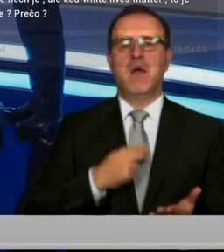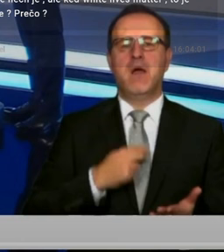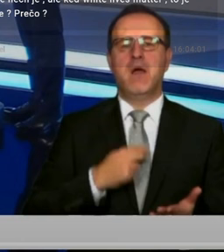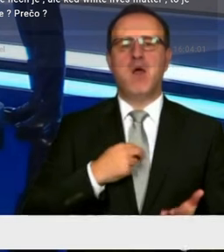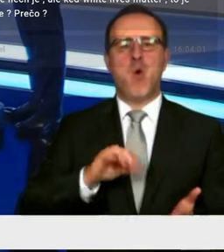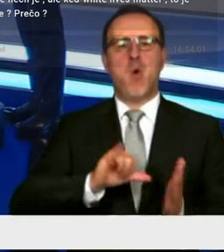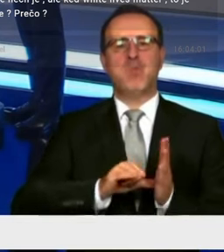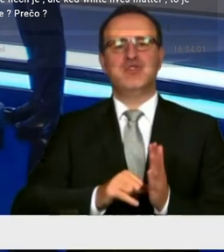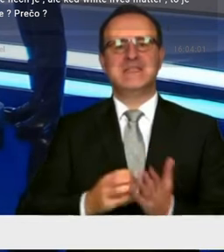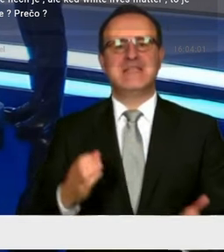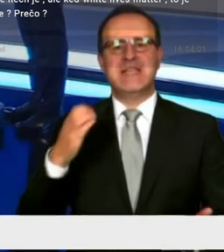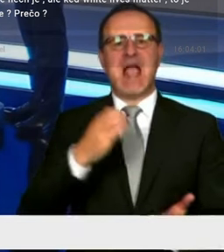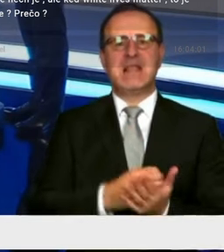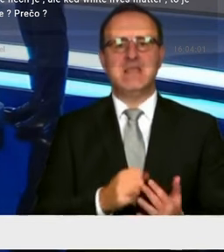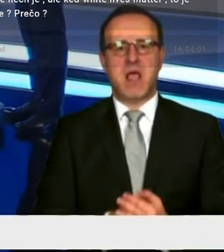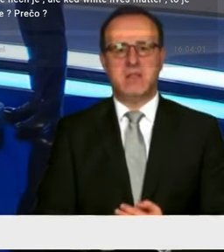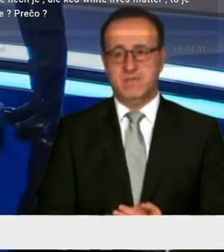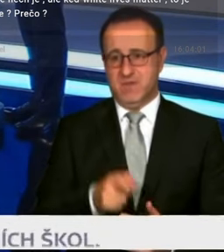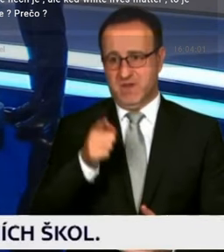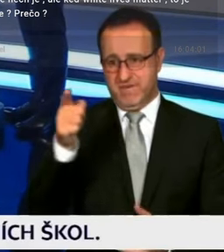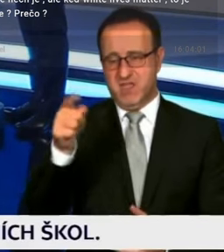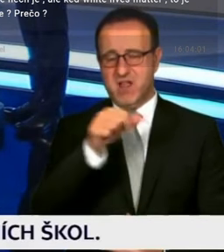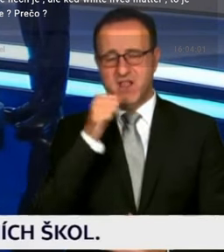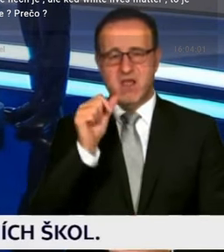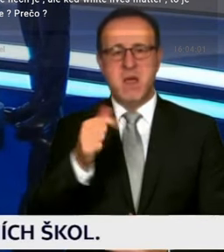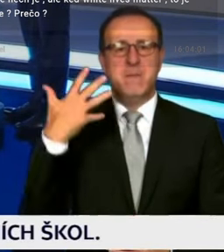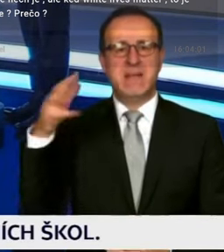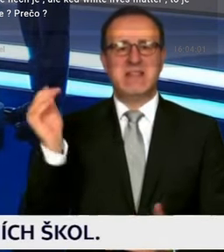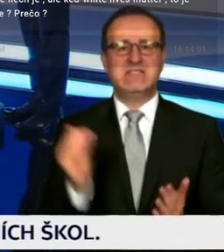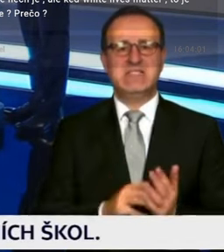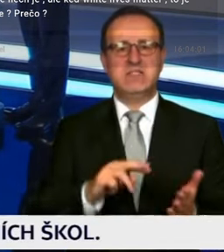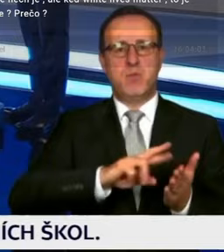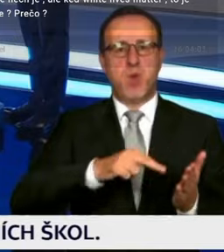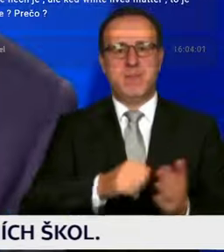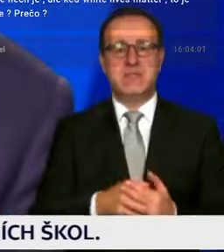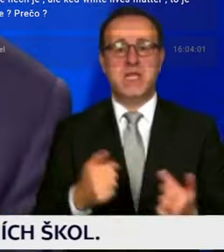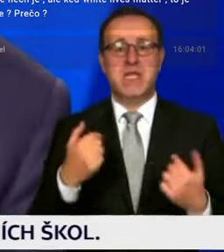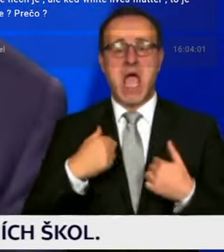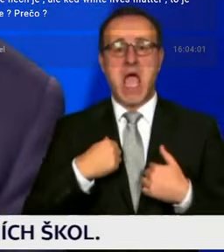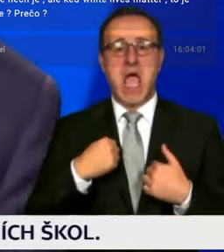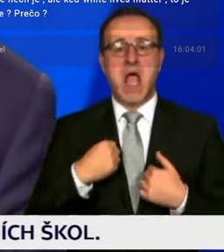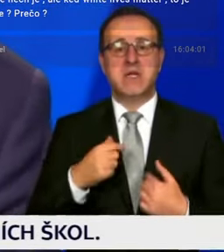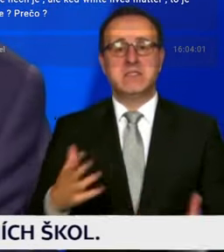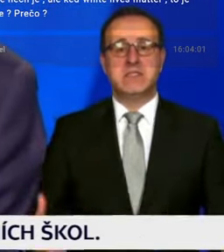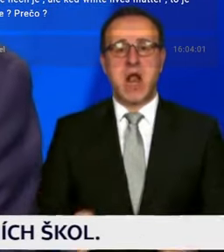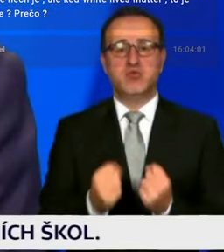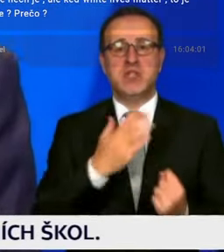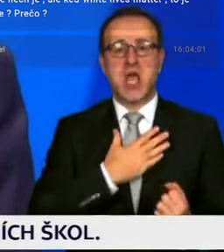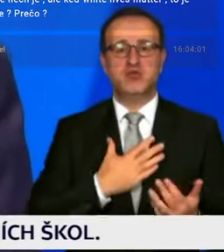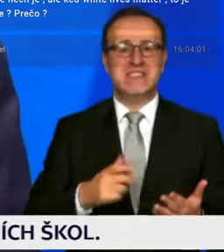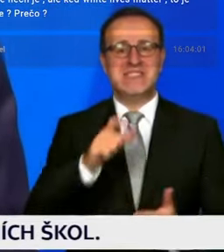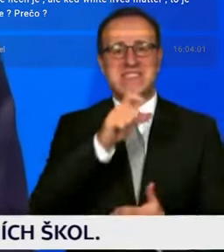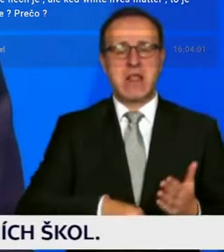neznáme Ja som tiež vyzbieral pre stranu podpisy Ja som 95 000 získal podpisov na založenie našej